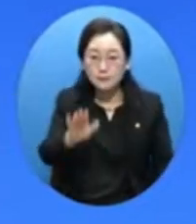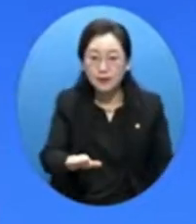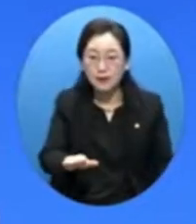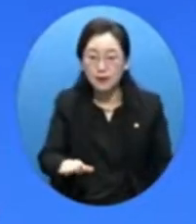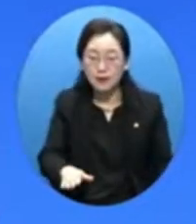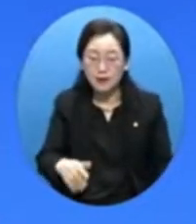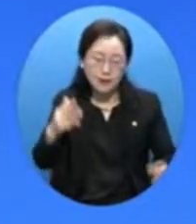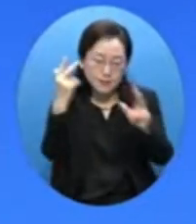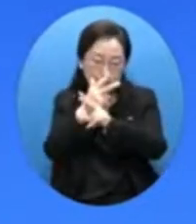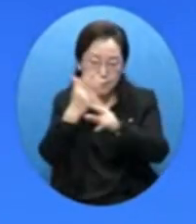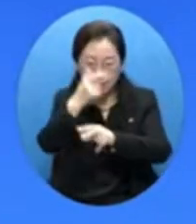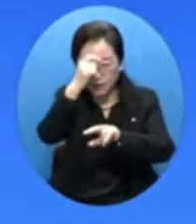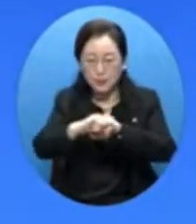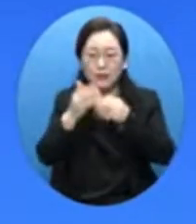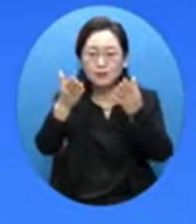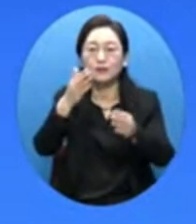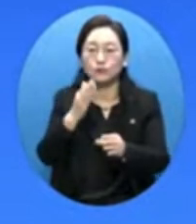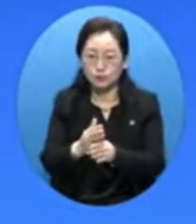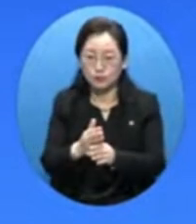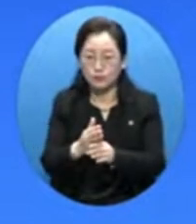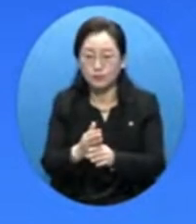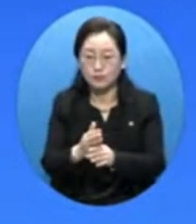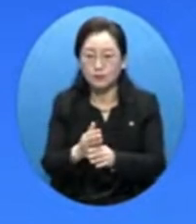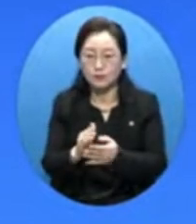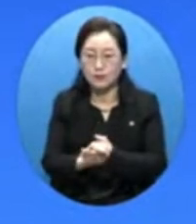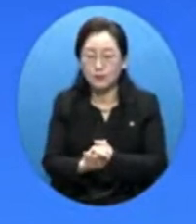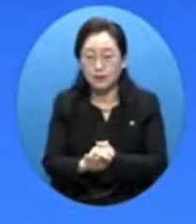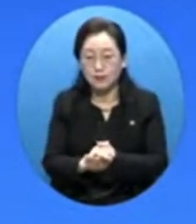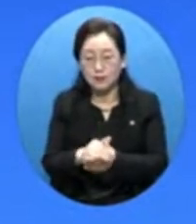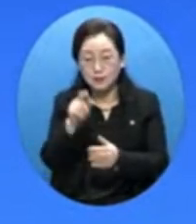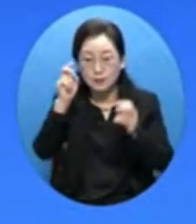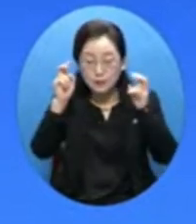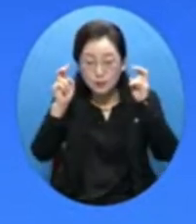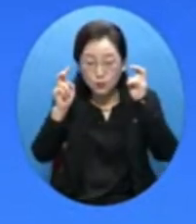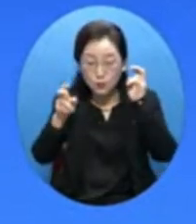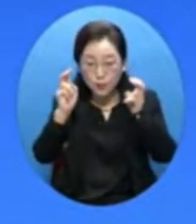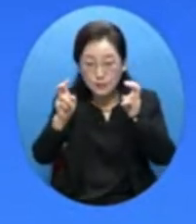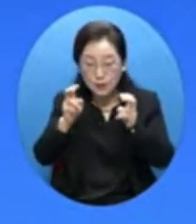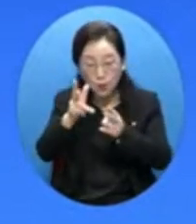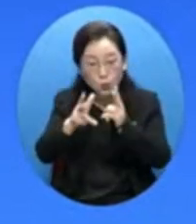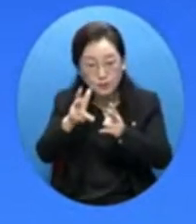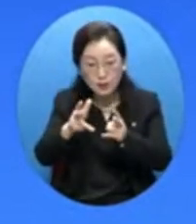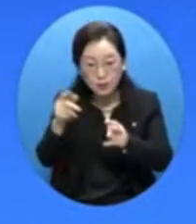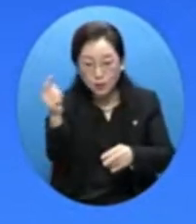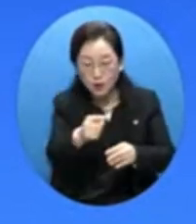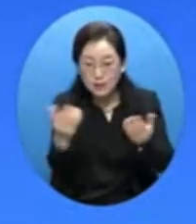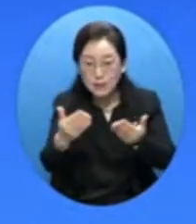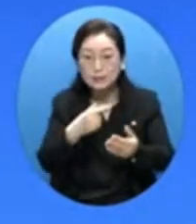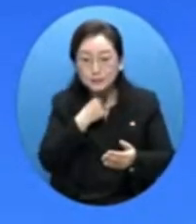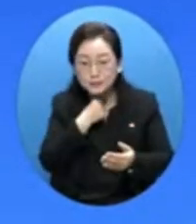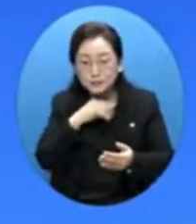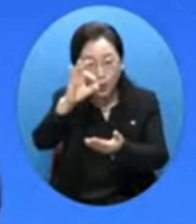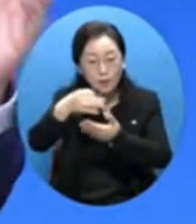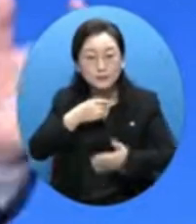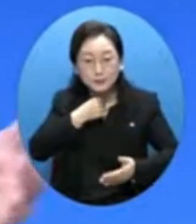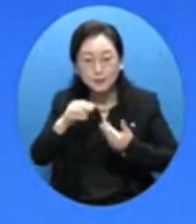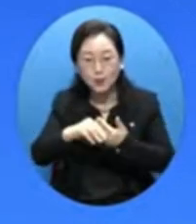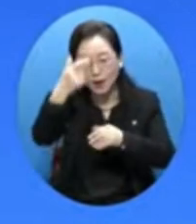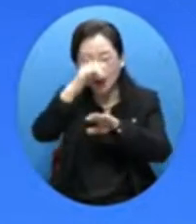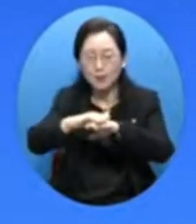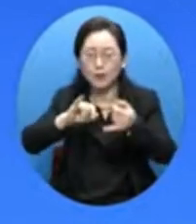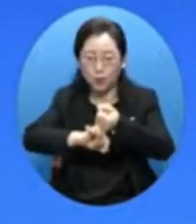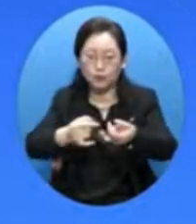매주 예배를 드립니다. 그러니까 그 회사에 나가서 공장에 나가서 일을 하려면 거기서 월급을 받으려면 예배를 드려야